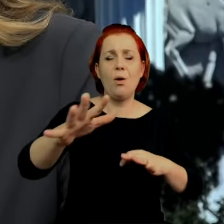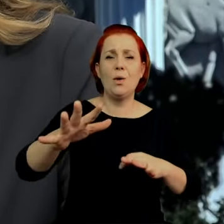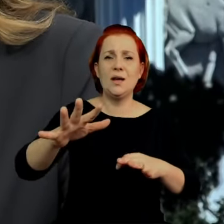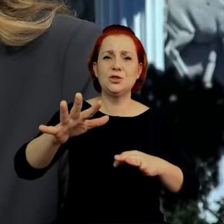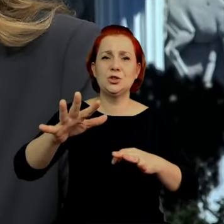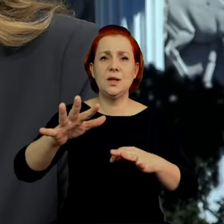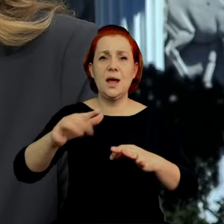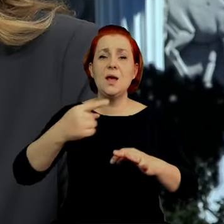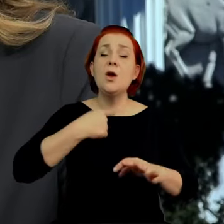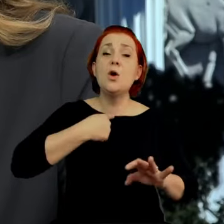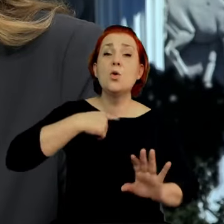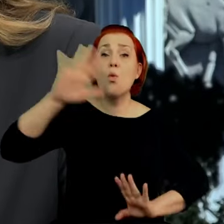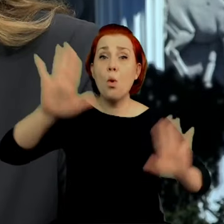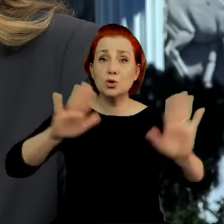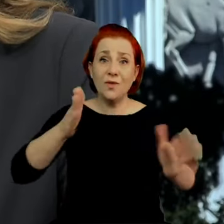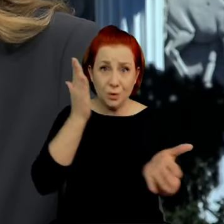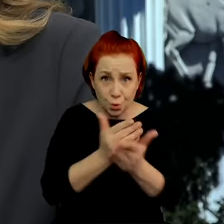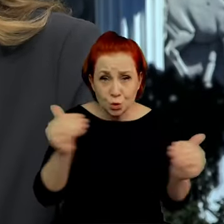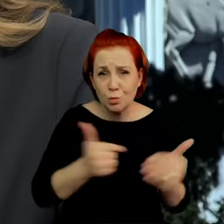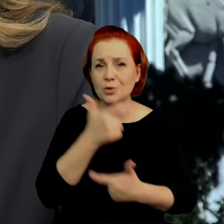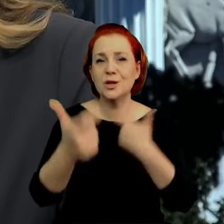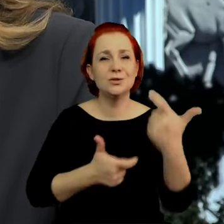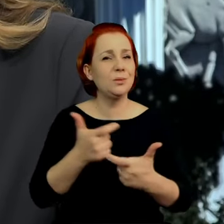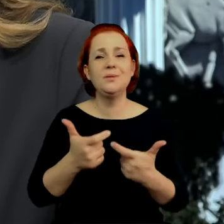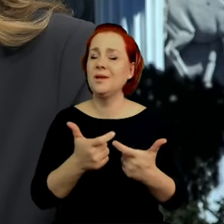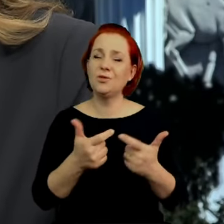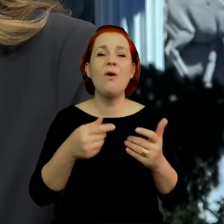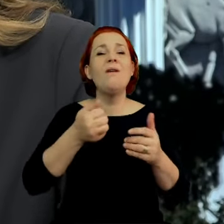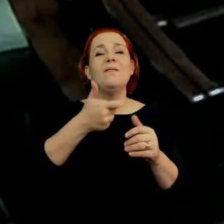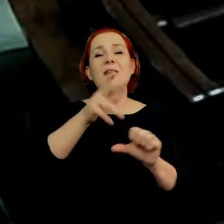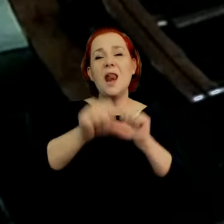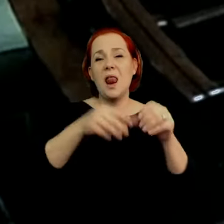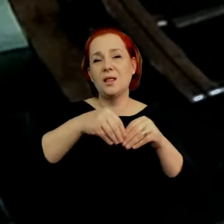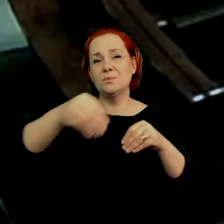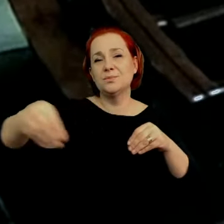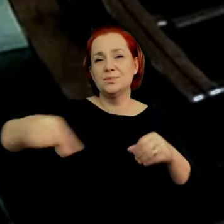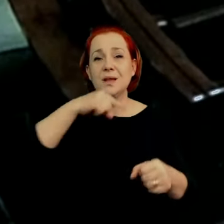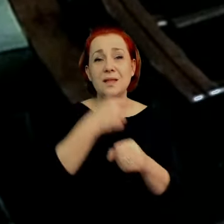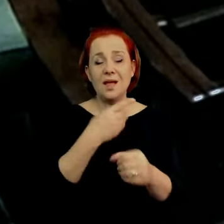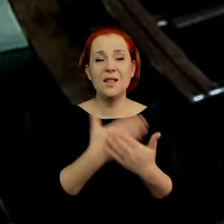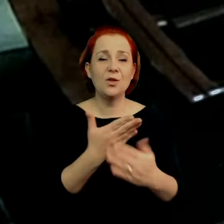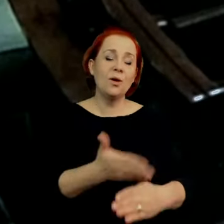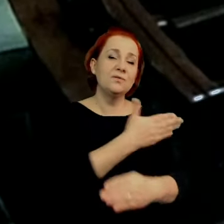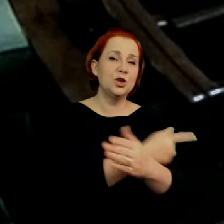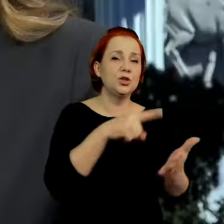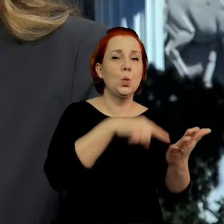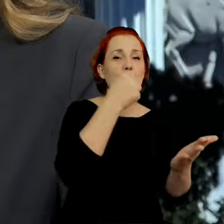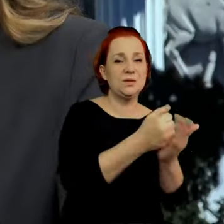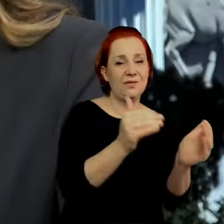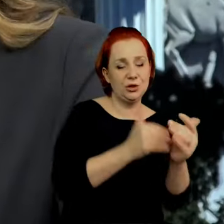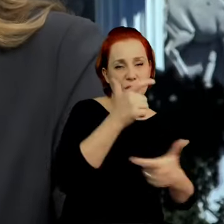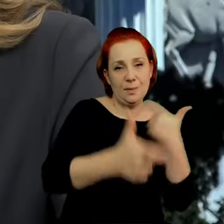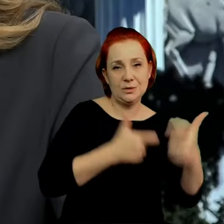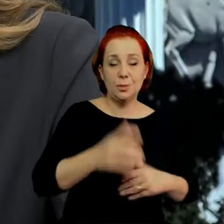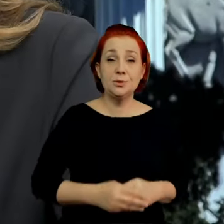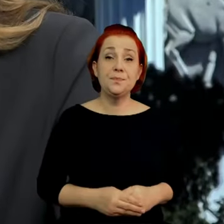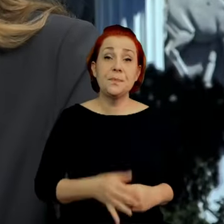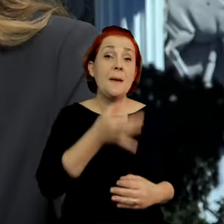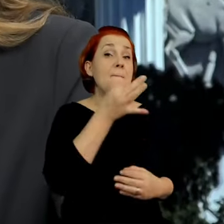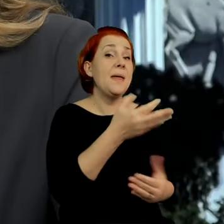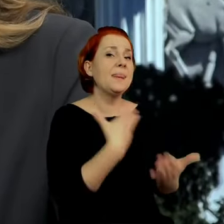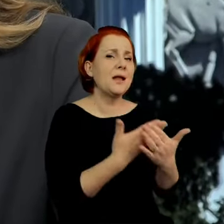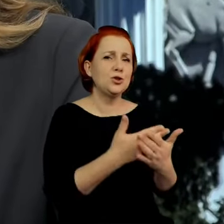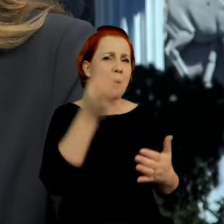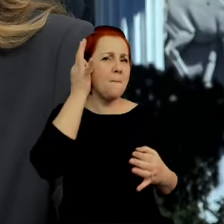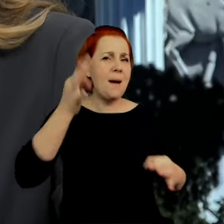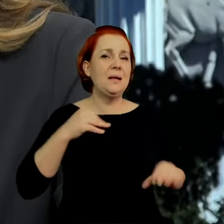by odsunęło tę decyzję o wiele lat. W takim razie chyba ustawa. To dlaczego pani odeszła? Tak jak powiedziałam, no tutaj nasze